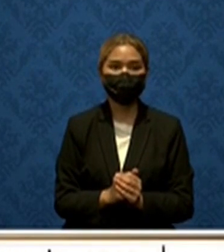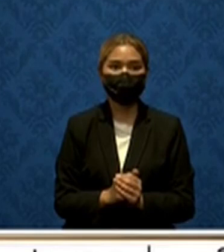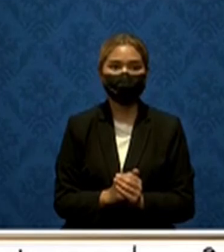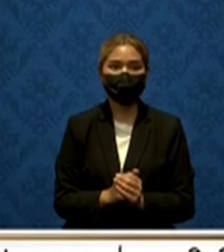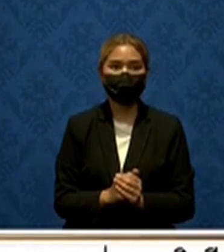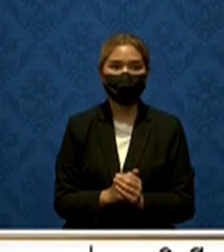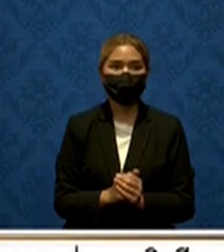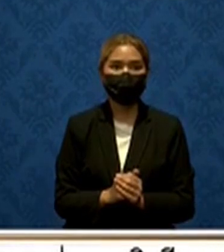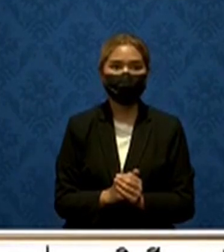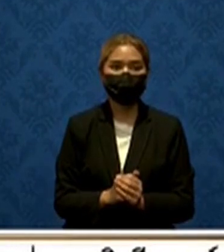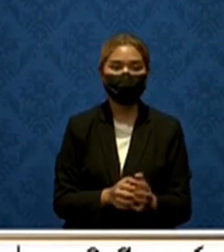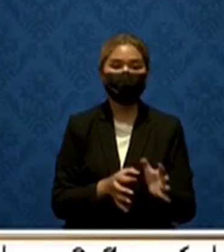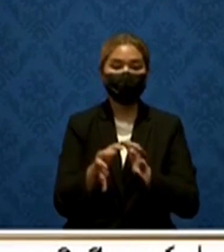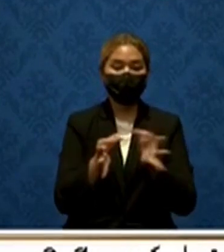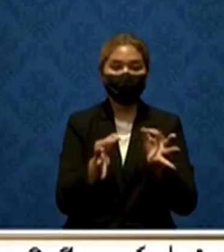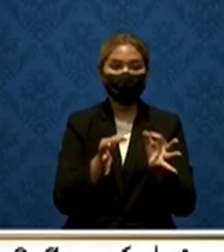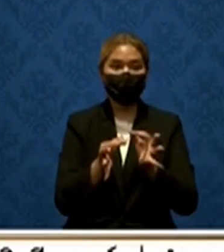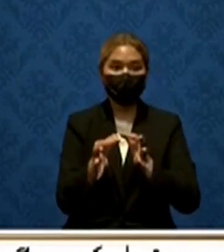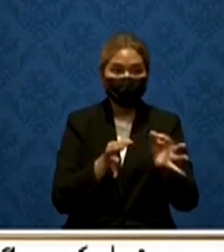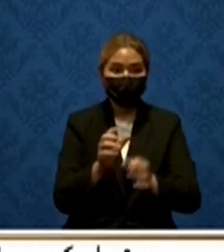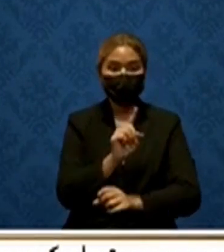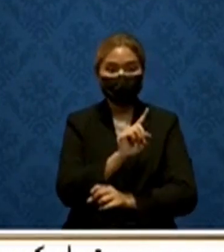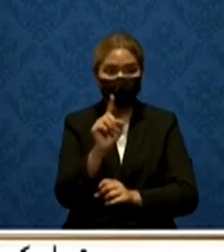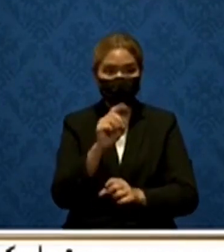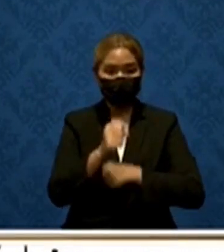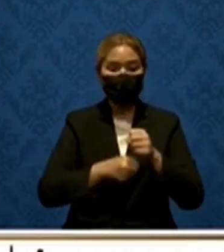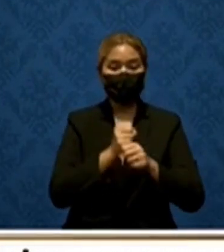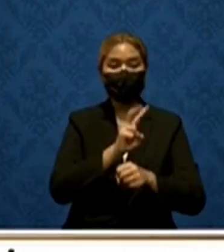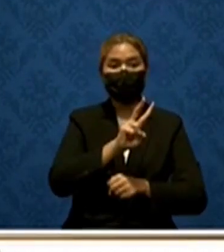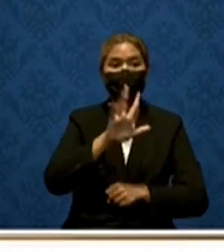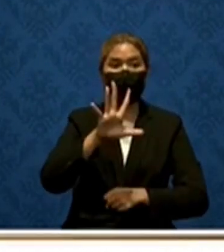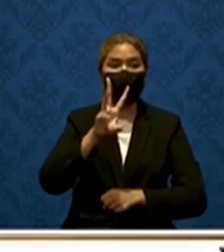ี่มีผู้อภิปรายวางบ 66 ไม่ตอบโจทยโยบาย Soft Power